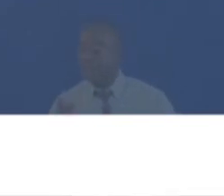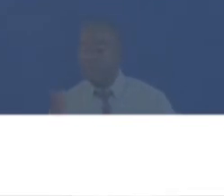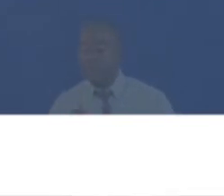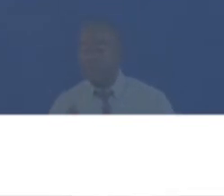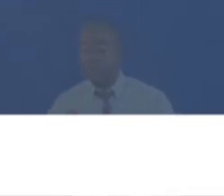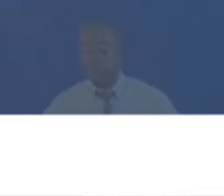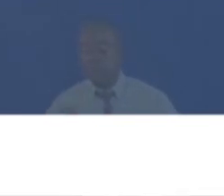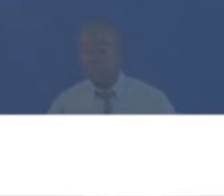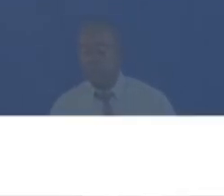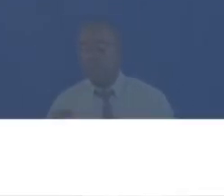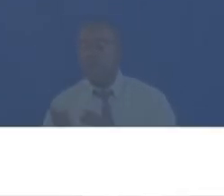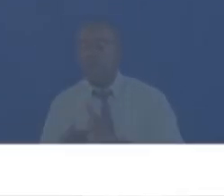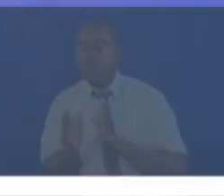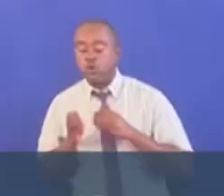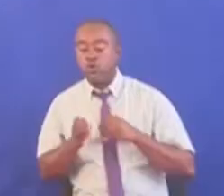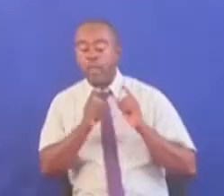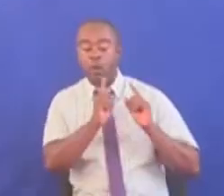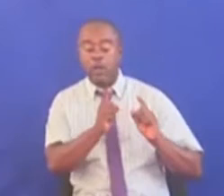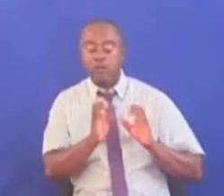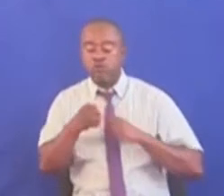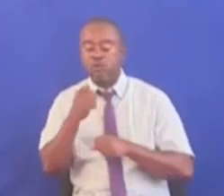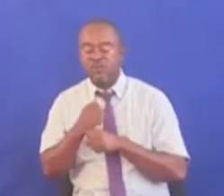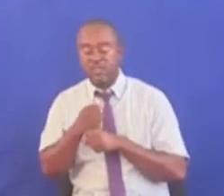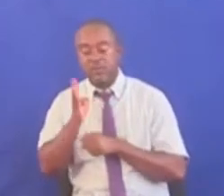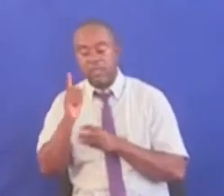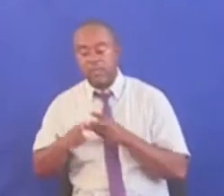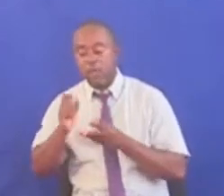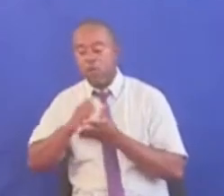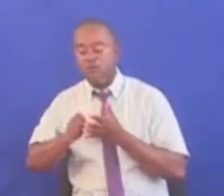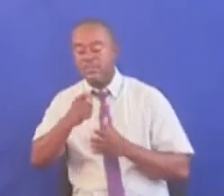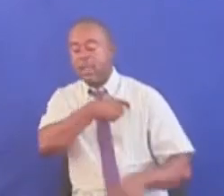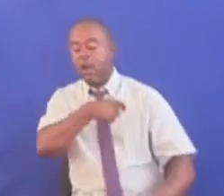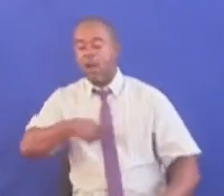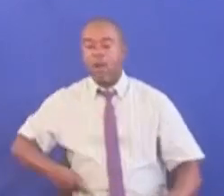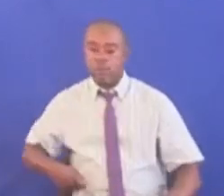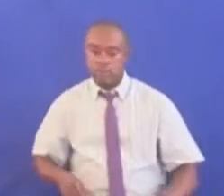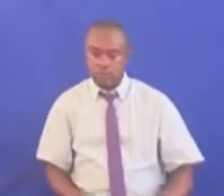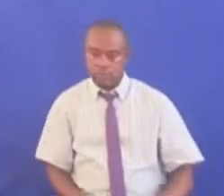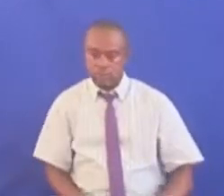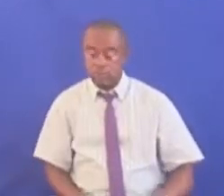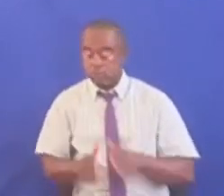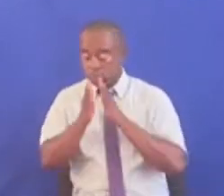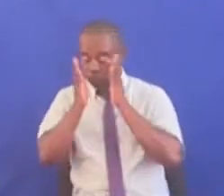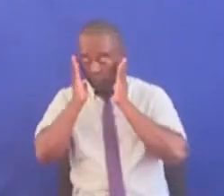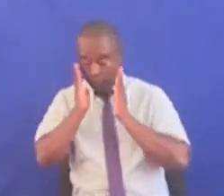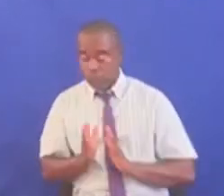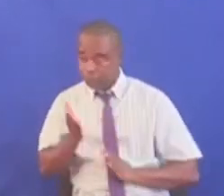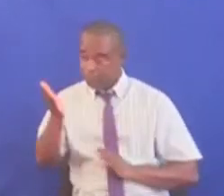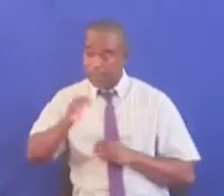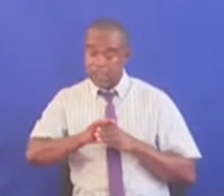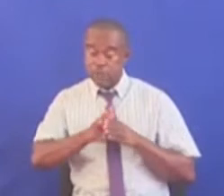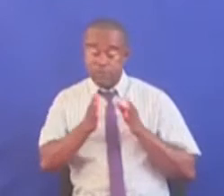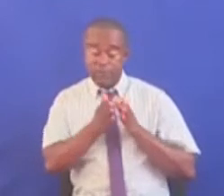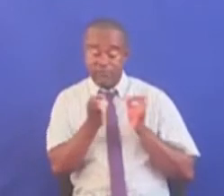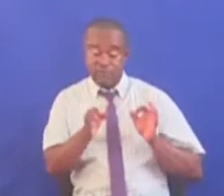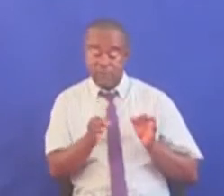ni Tume ya Utumishi wa Umma, Tume ya Walimu na Ofisi ya Rais. Mheshimiwa Naibu Spika, nichukue fursa hii kuwakumbusha waajiri na mamlaka